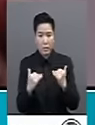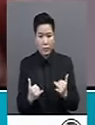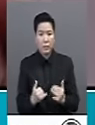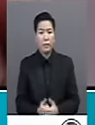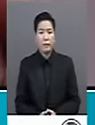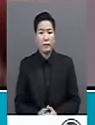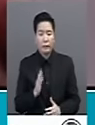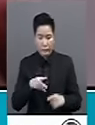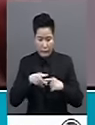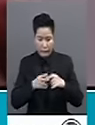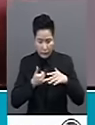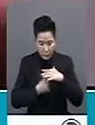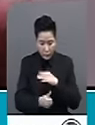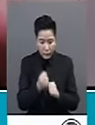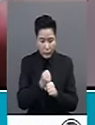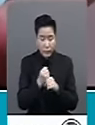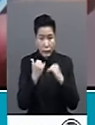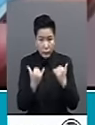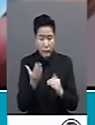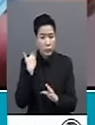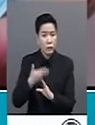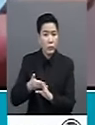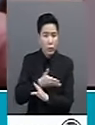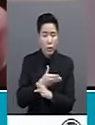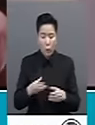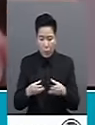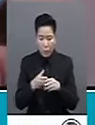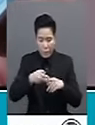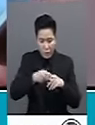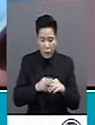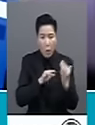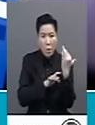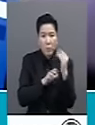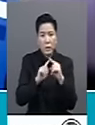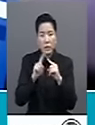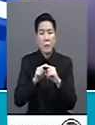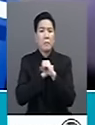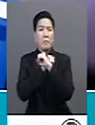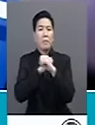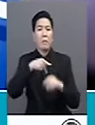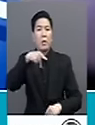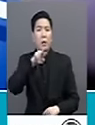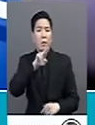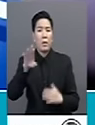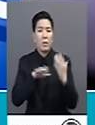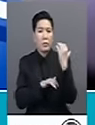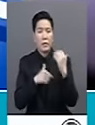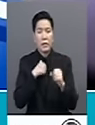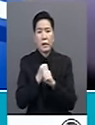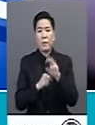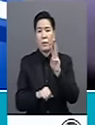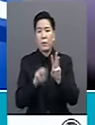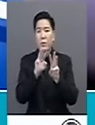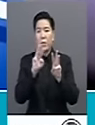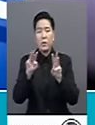พูดถึงแฮกเกอร์นะคะก่อนหน้านี้ก็มีข่าวว่ากลุ่มแฮกเกอร์ที่ต่อต้านพรบคอมพิวเตอร ์ ตั้งเว็บเพจนะคะไม่ว่า